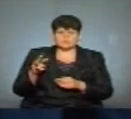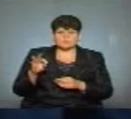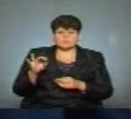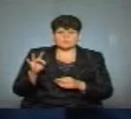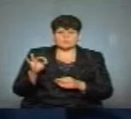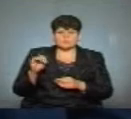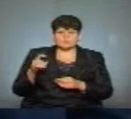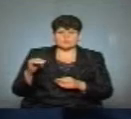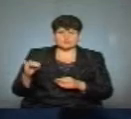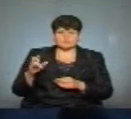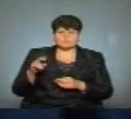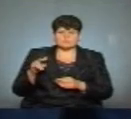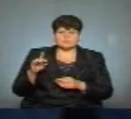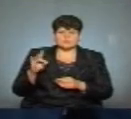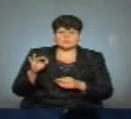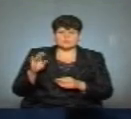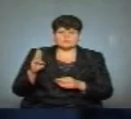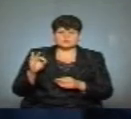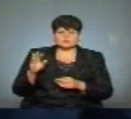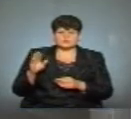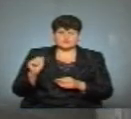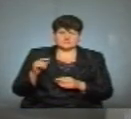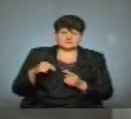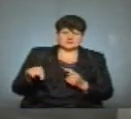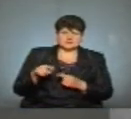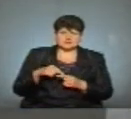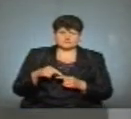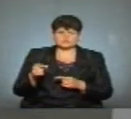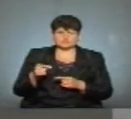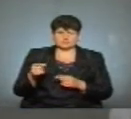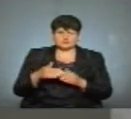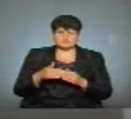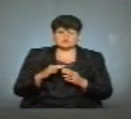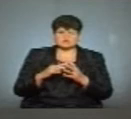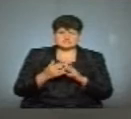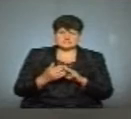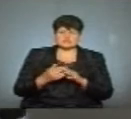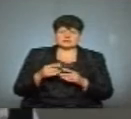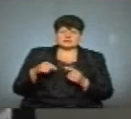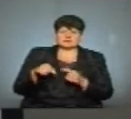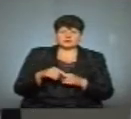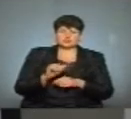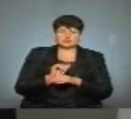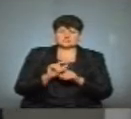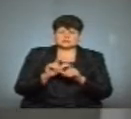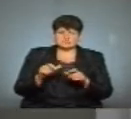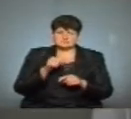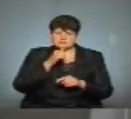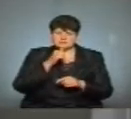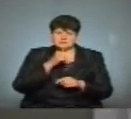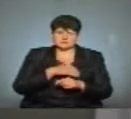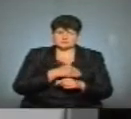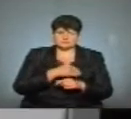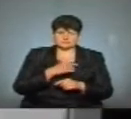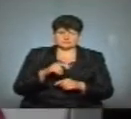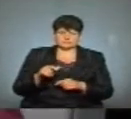Прошова. Ну, всі довкола Тернополя, ближні села. На вході до автостанції Іван Нагальчак 7-ї години вимірює температуру